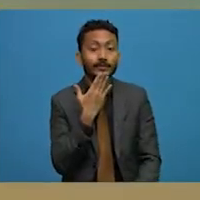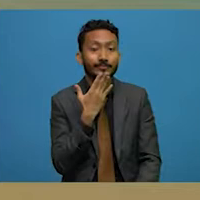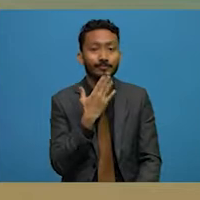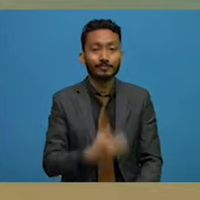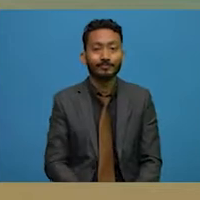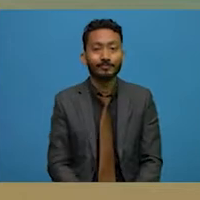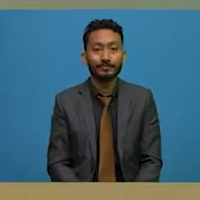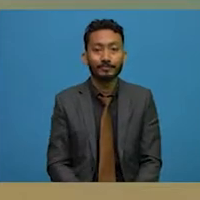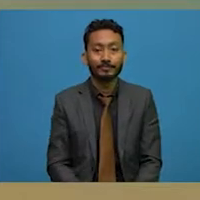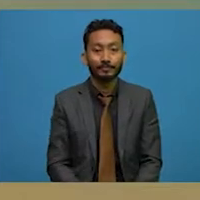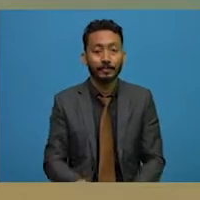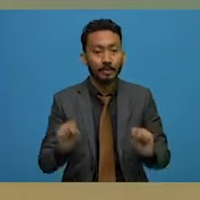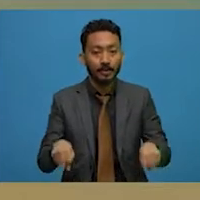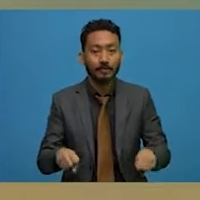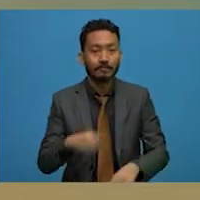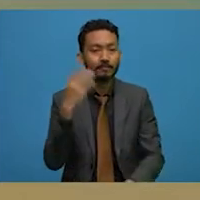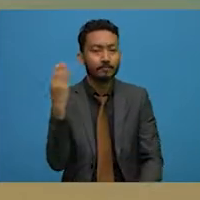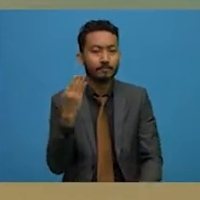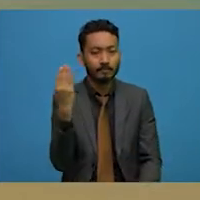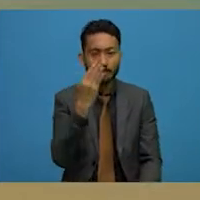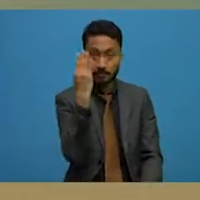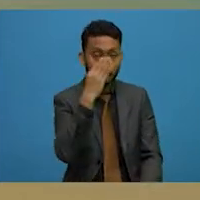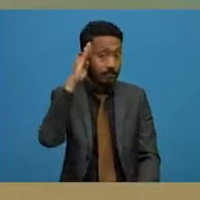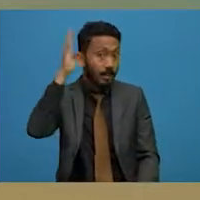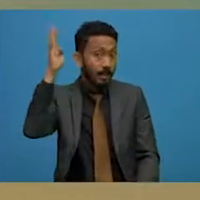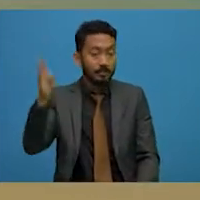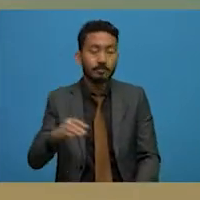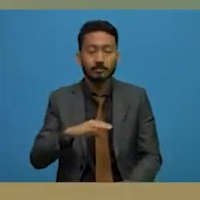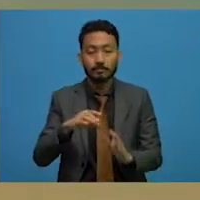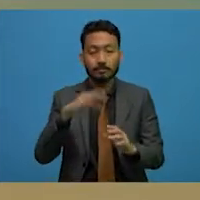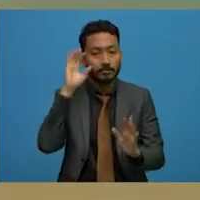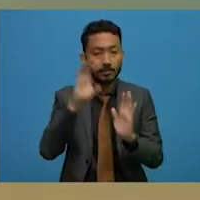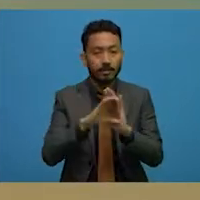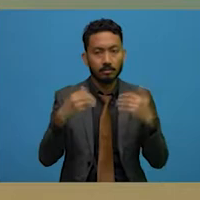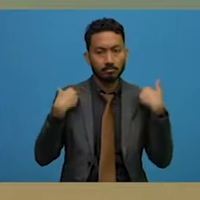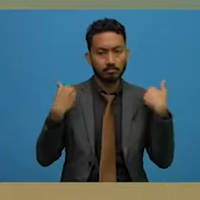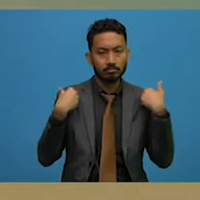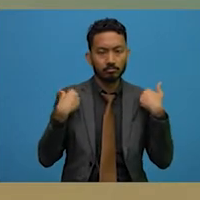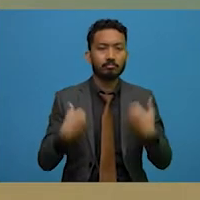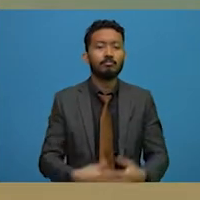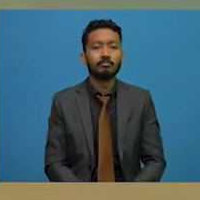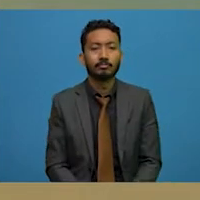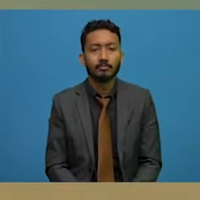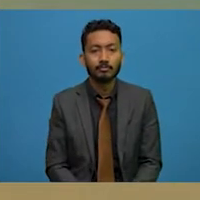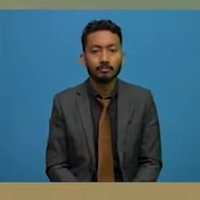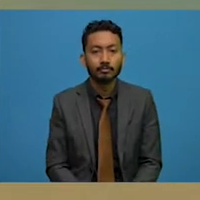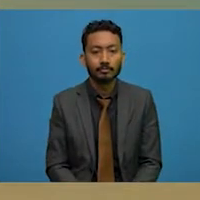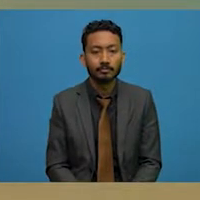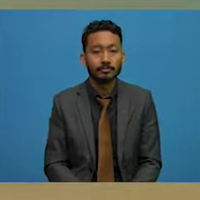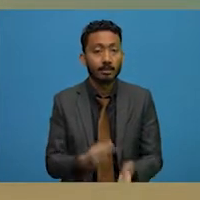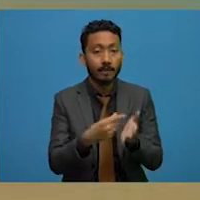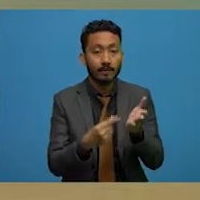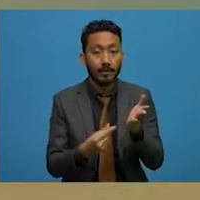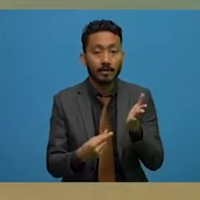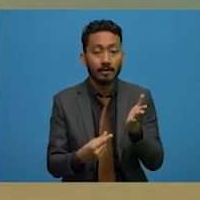merupakan bayangan atau gambaran perkara yang wujud dalam dunia sebenar. Grafik seringkali